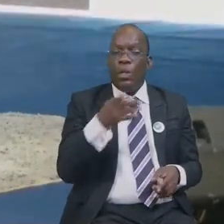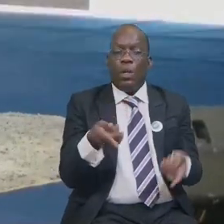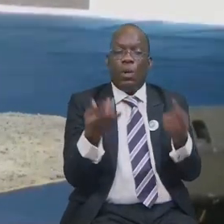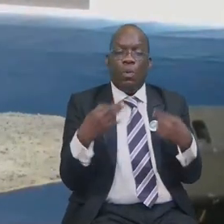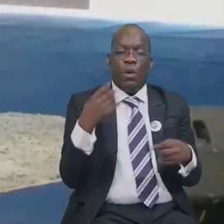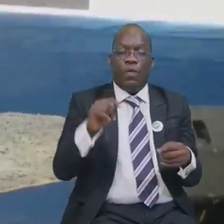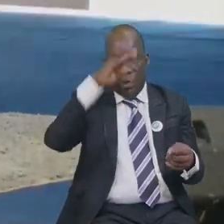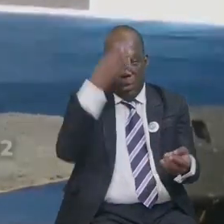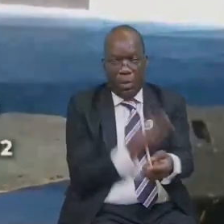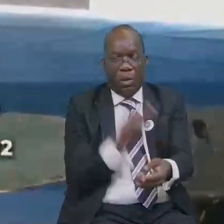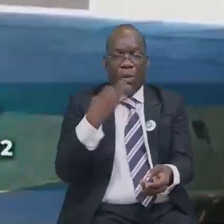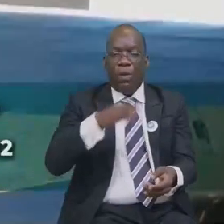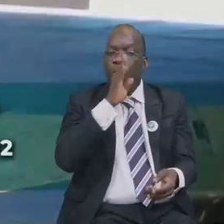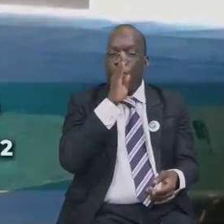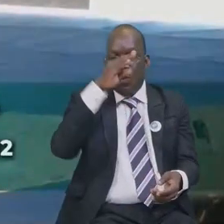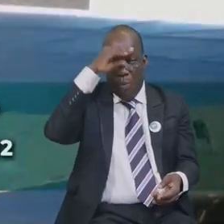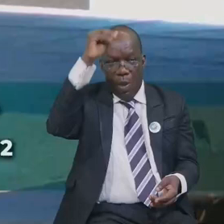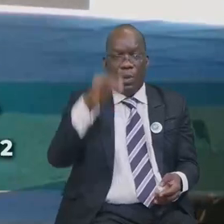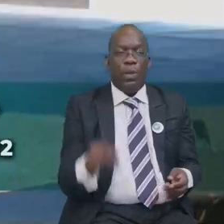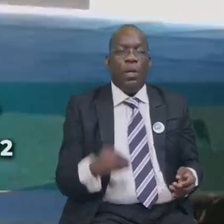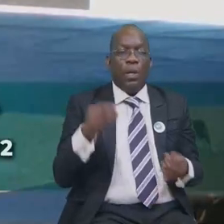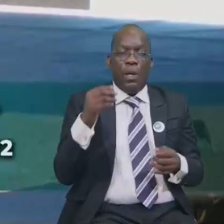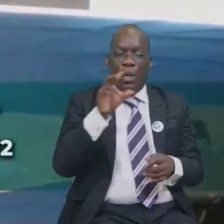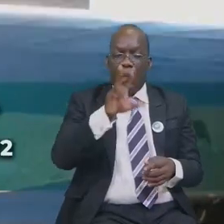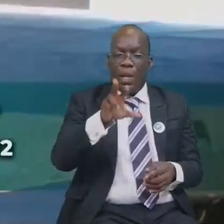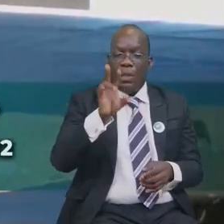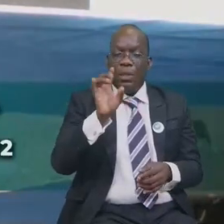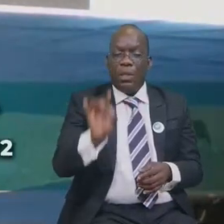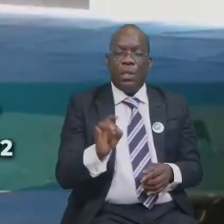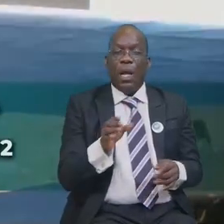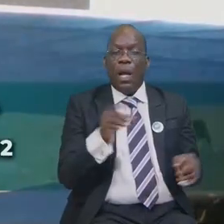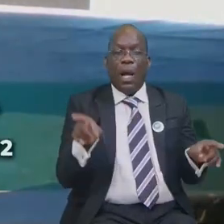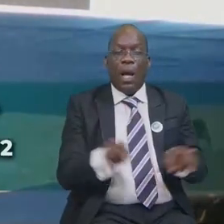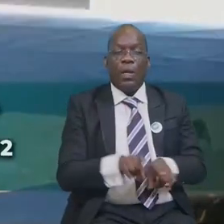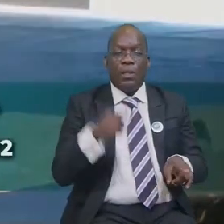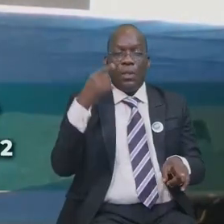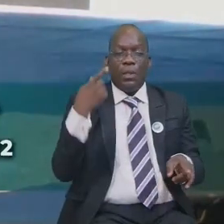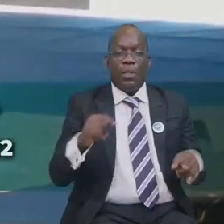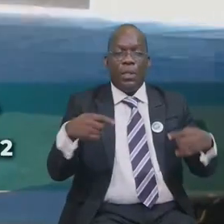Verset 38. Car dans les jours qui précédèrent le déluge,